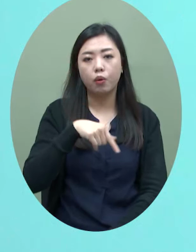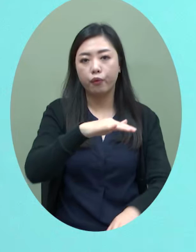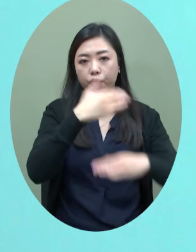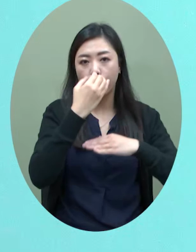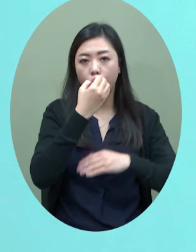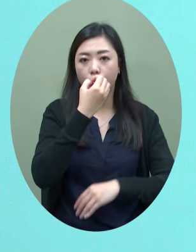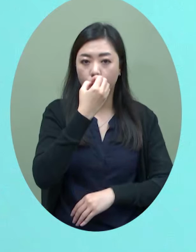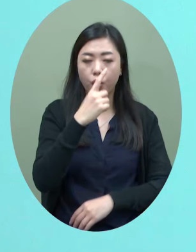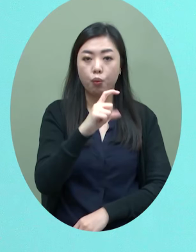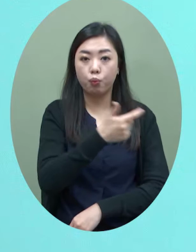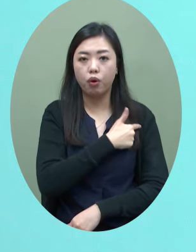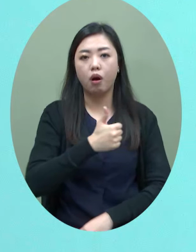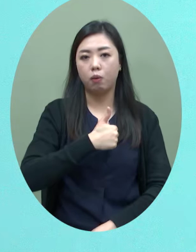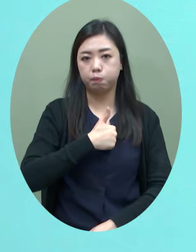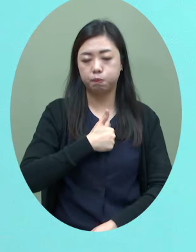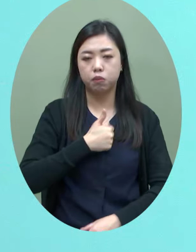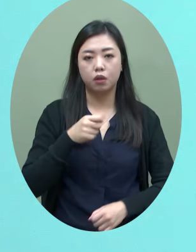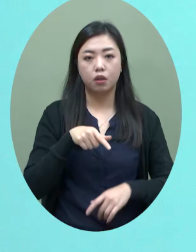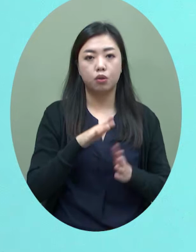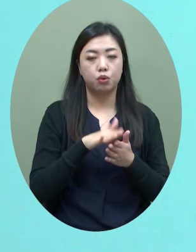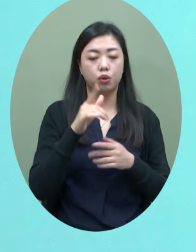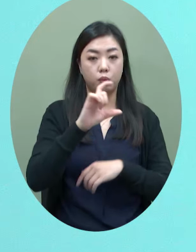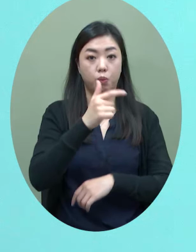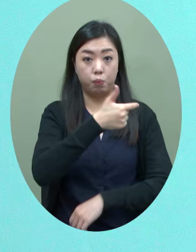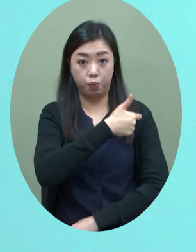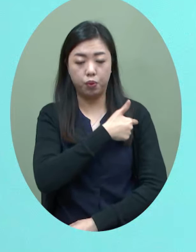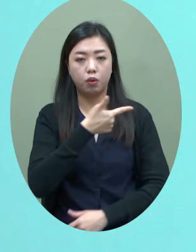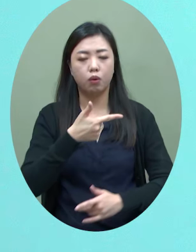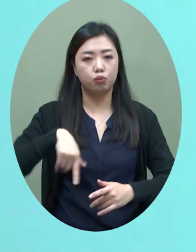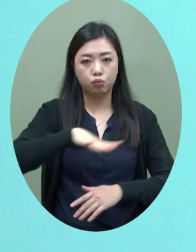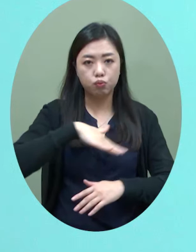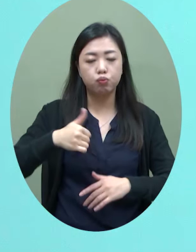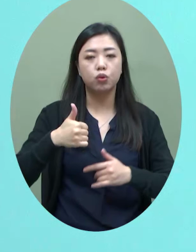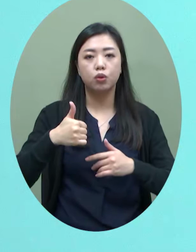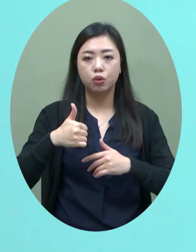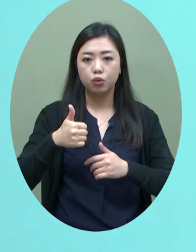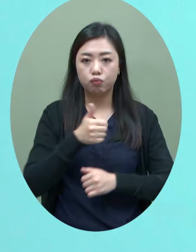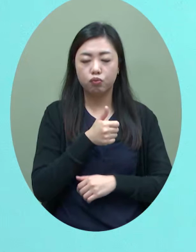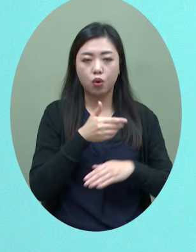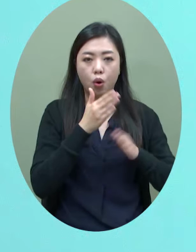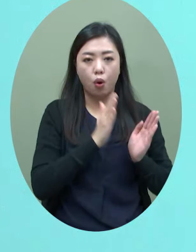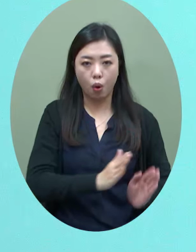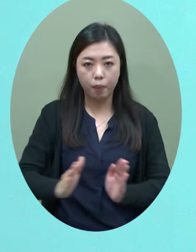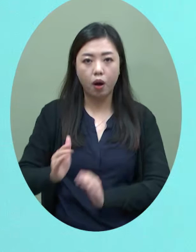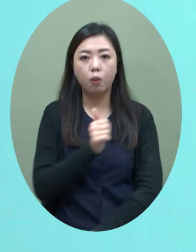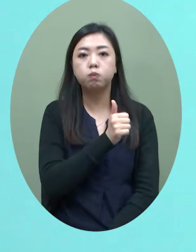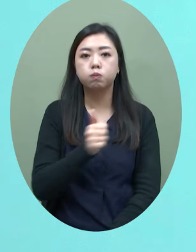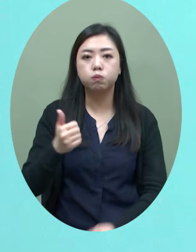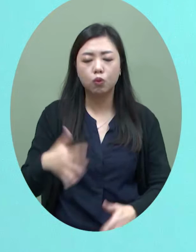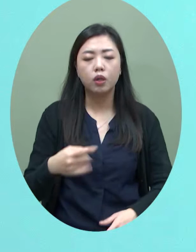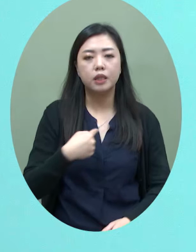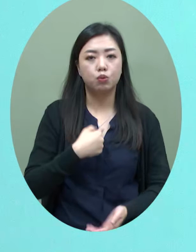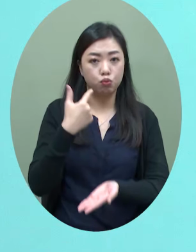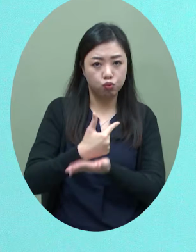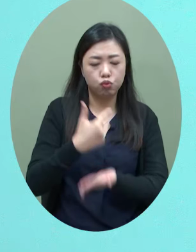亦都將接種疫苗嘅基建係建立咗起嚟。而家係需要更多市民咧係出嚟為